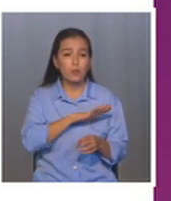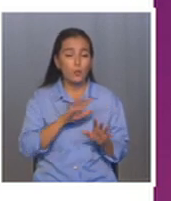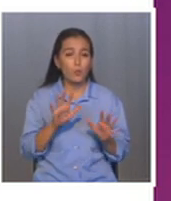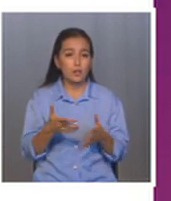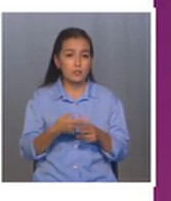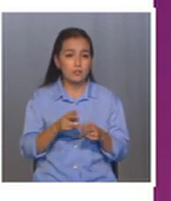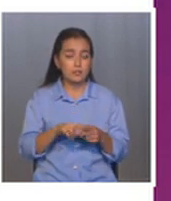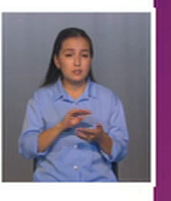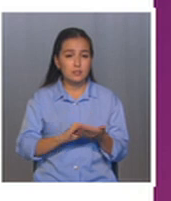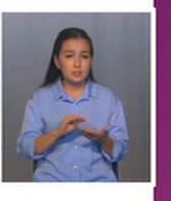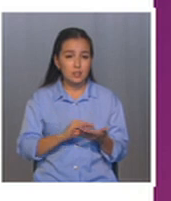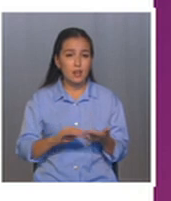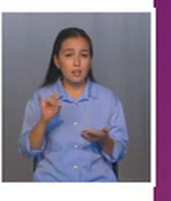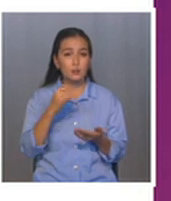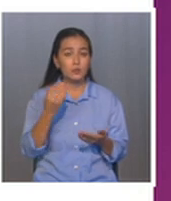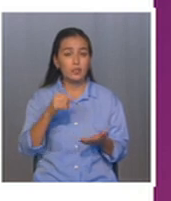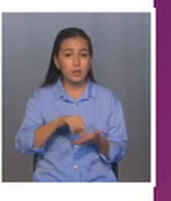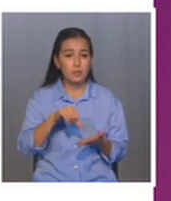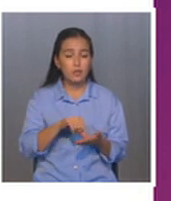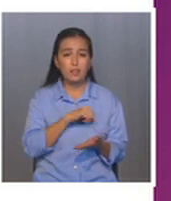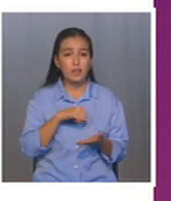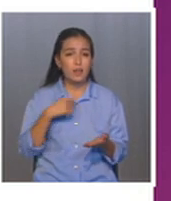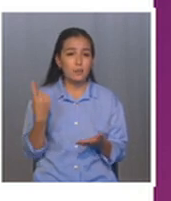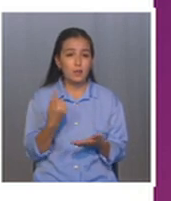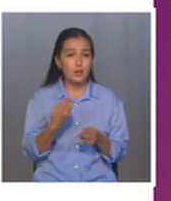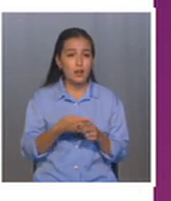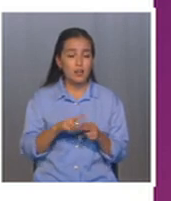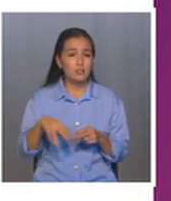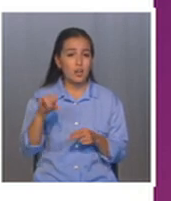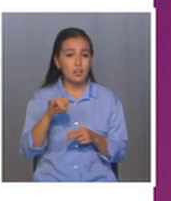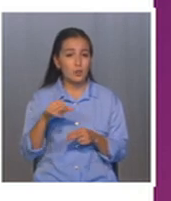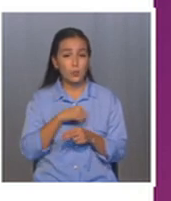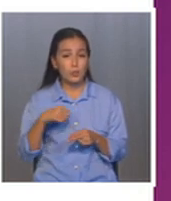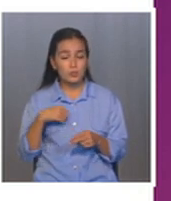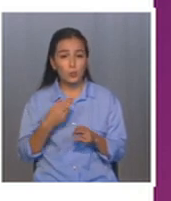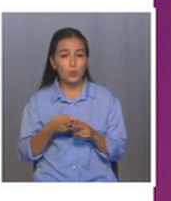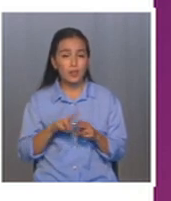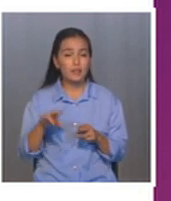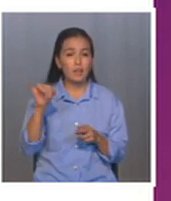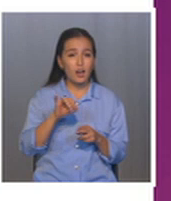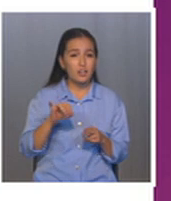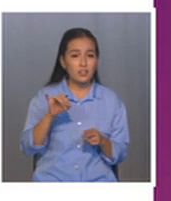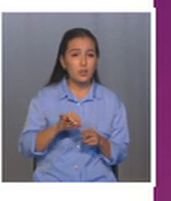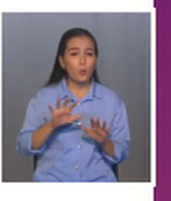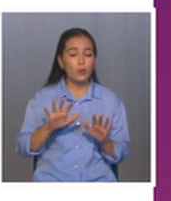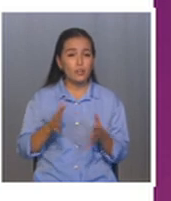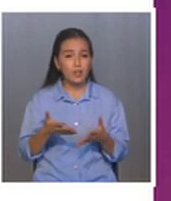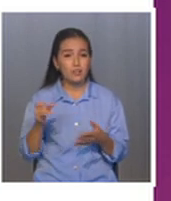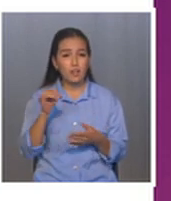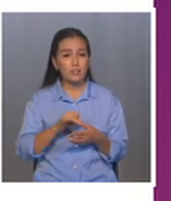Тарихи романның кейіпкерлері ең алдымен тарихтың өзі, ондағы тарихи оқиғалар. Тарихи